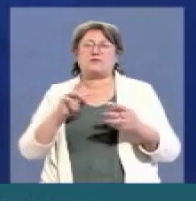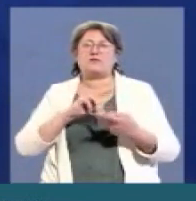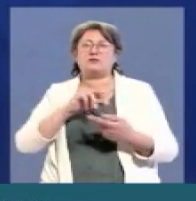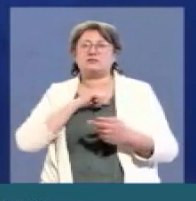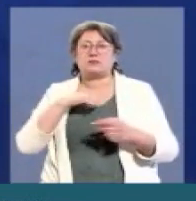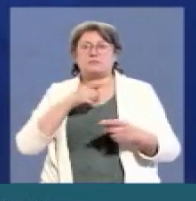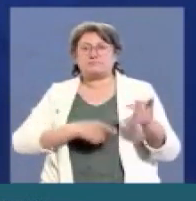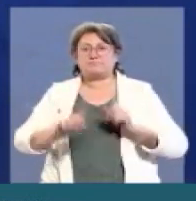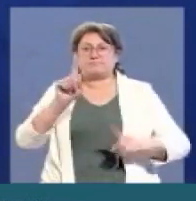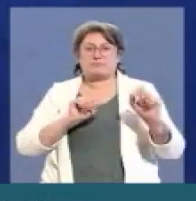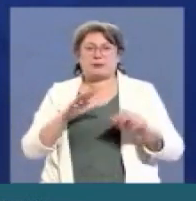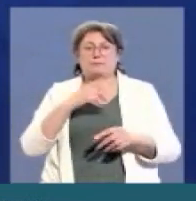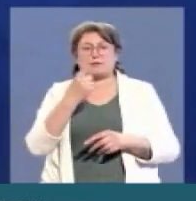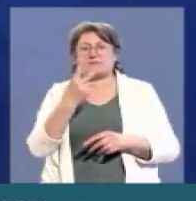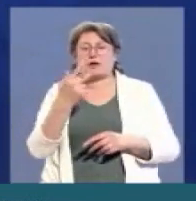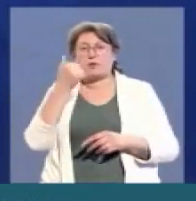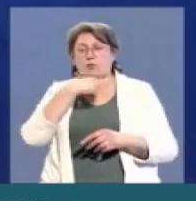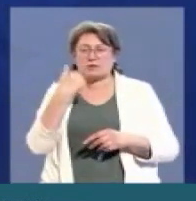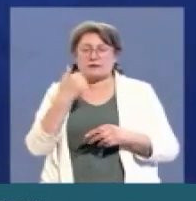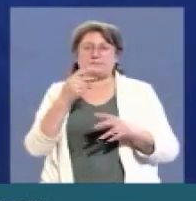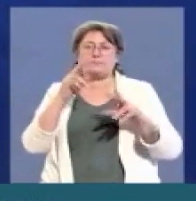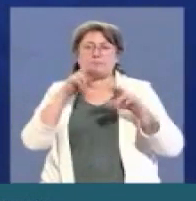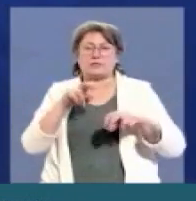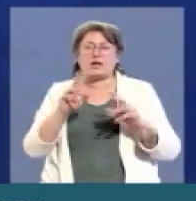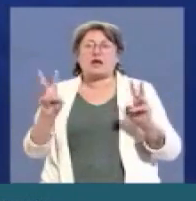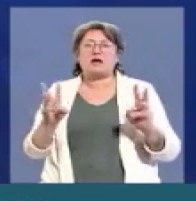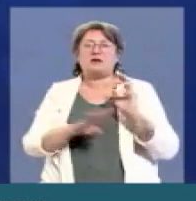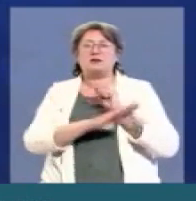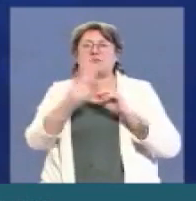возобновление. Первые 2 года предусматриваются для проведения работ по расчистке